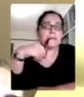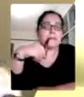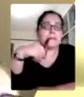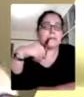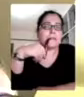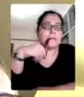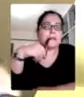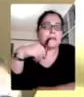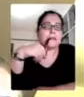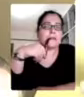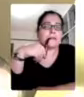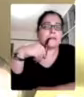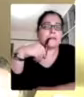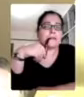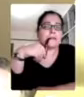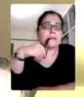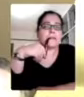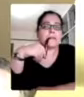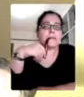kayıtta var.